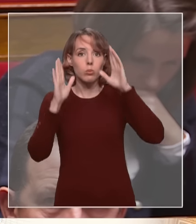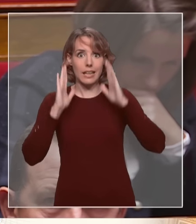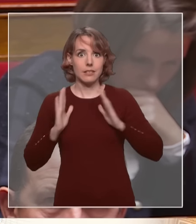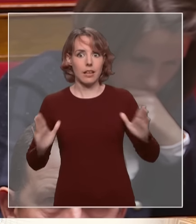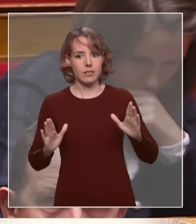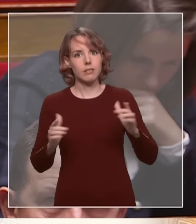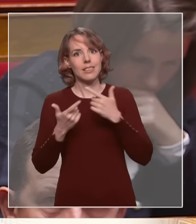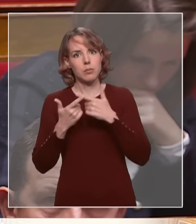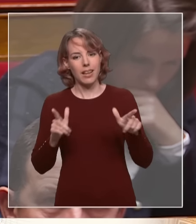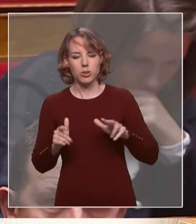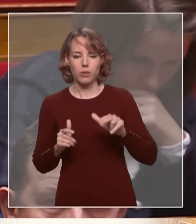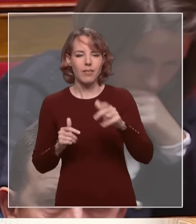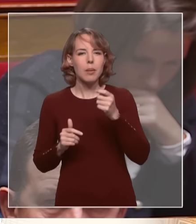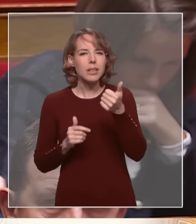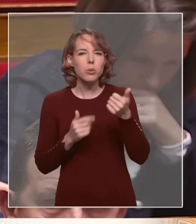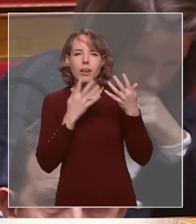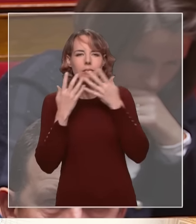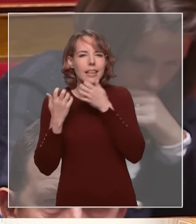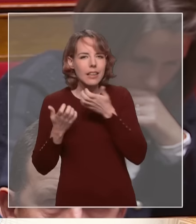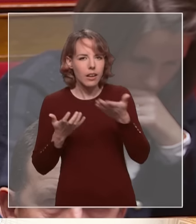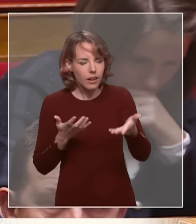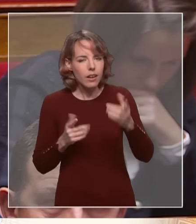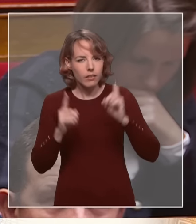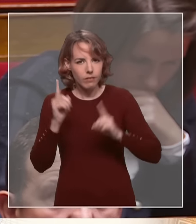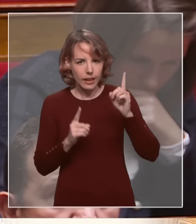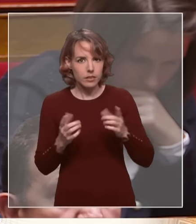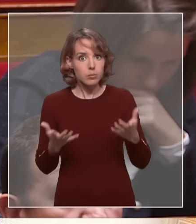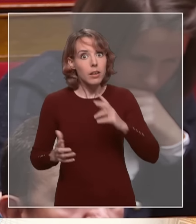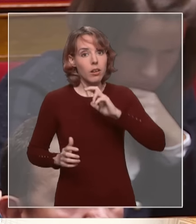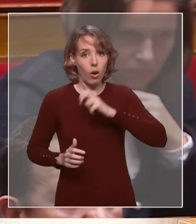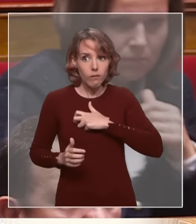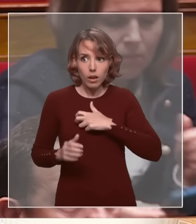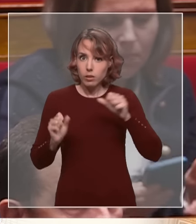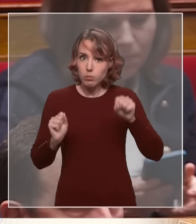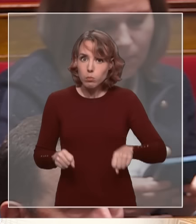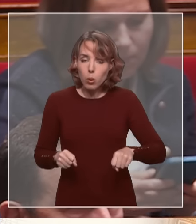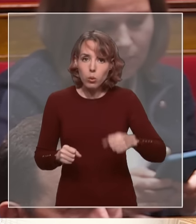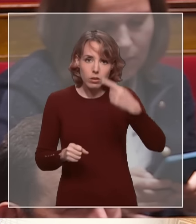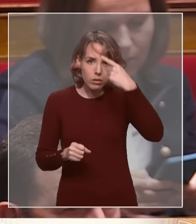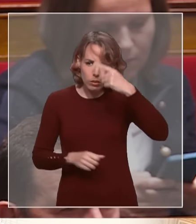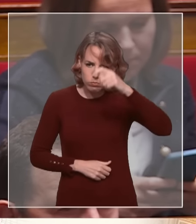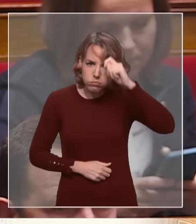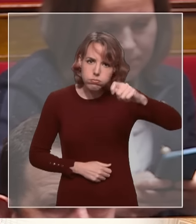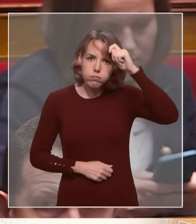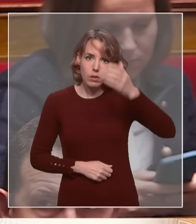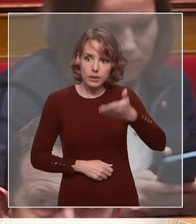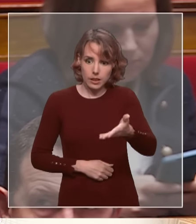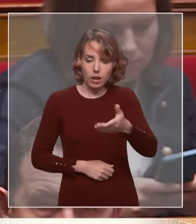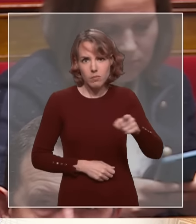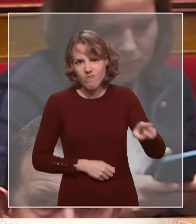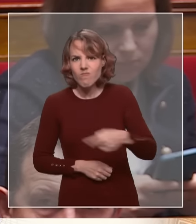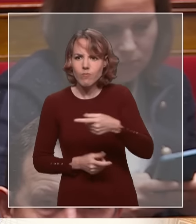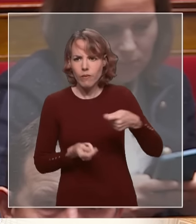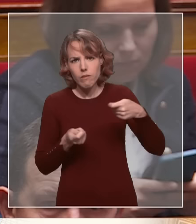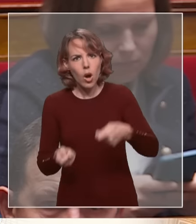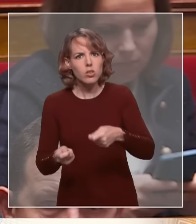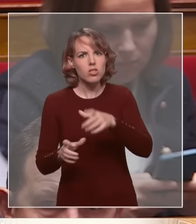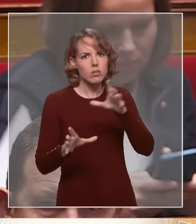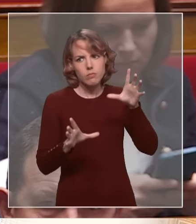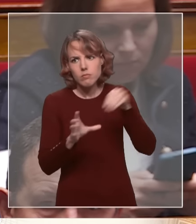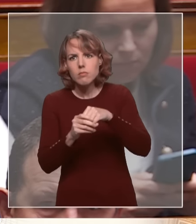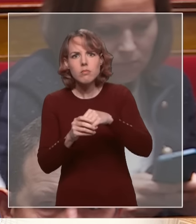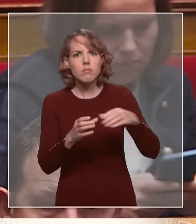questions. Première question, allons-nous enfin avoir le courage de reconnaître que l'incorporation de force est un crime? L'annexion de l'Alsace et de la Moselle